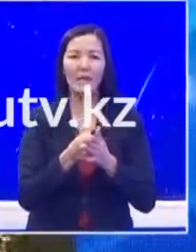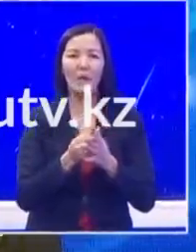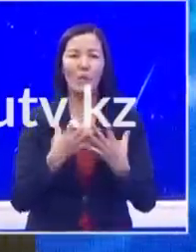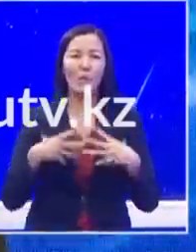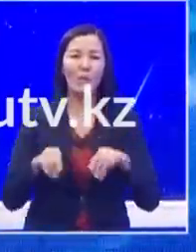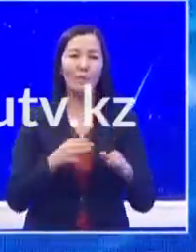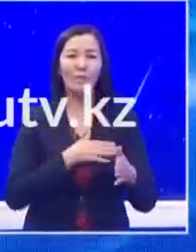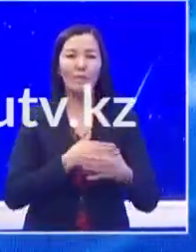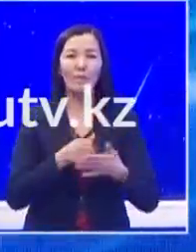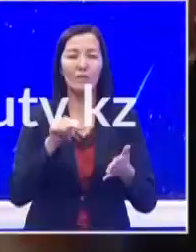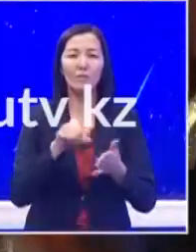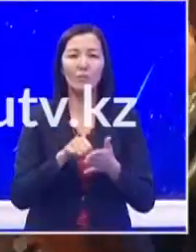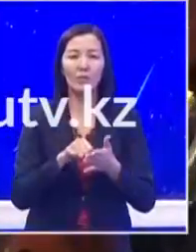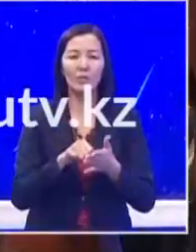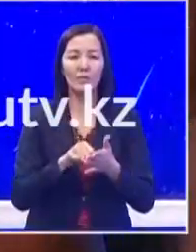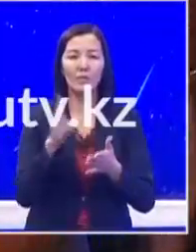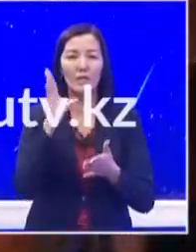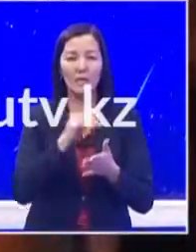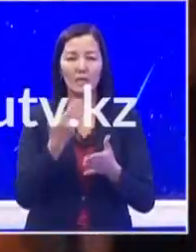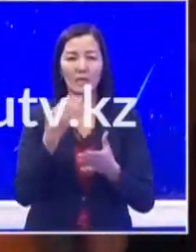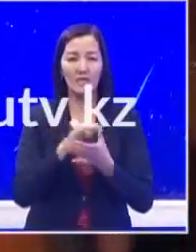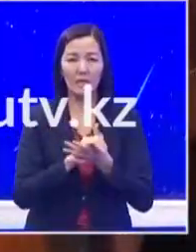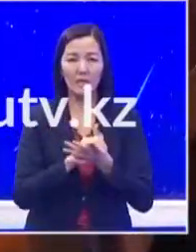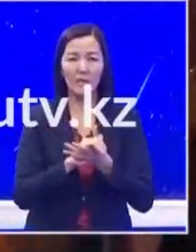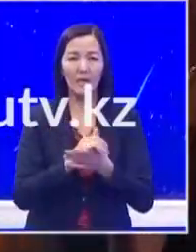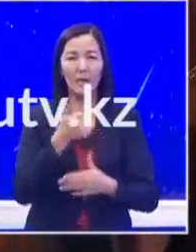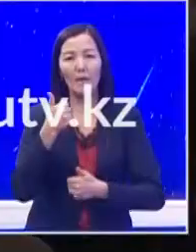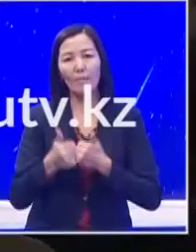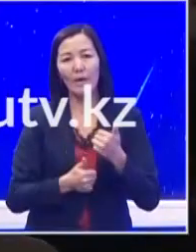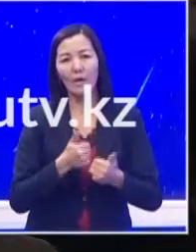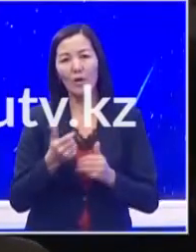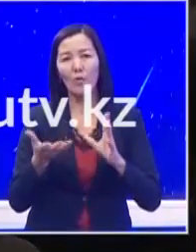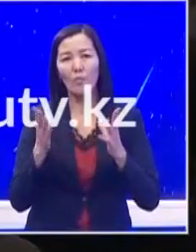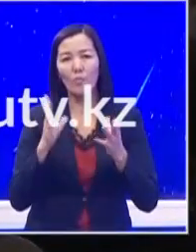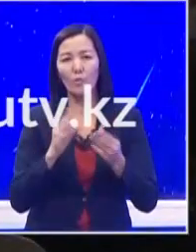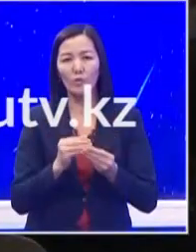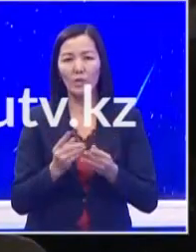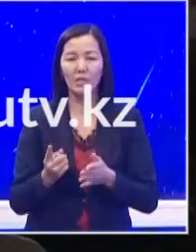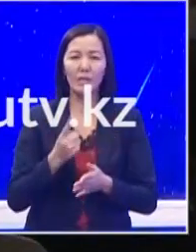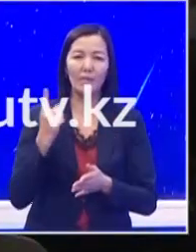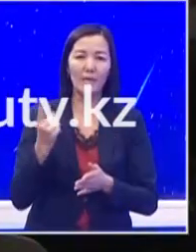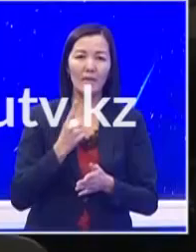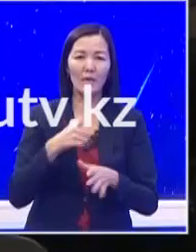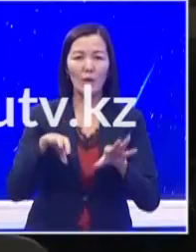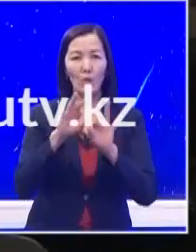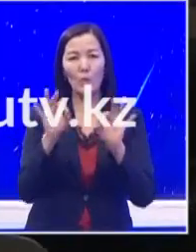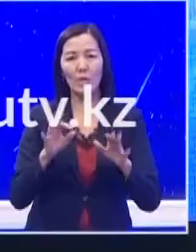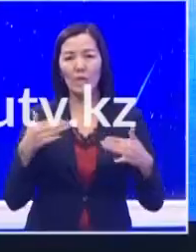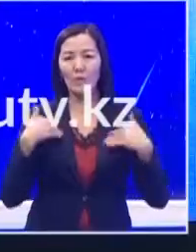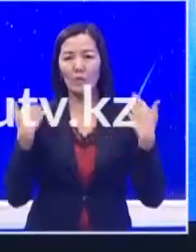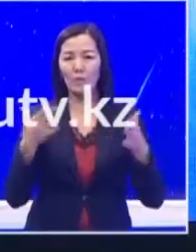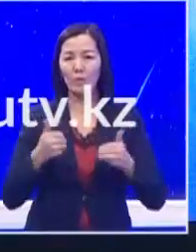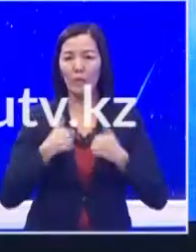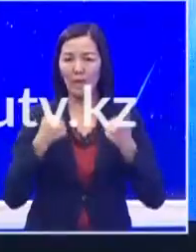қарамастан қоғамның белсенді мүшесі екендіктерін танытты. Олар байқау шартына сай бойындағы шеберліктерін көрсетуге